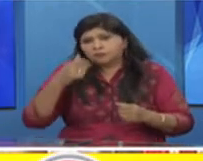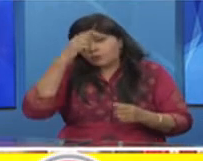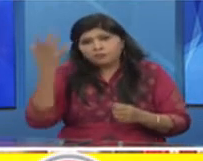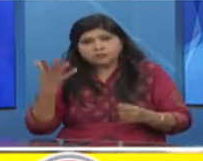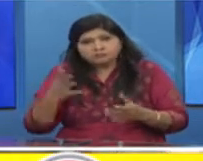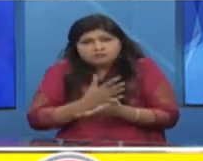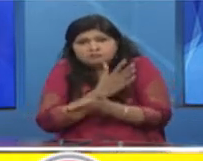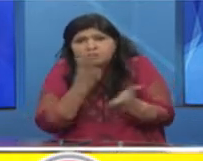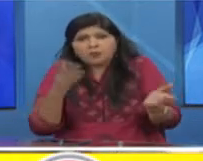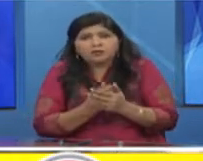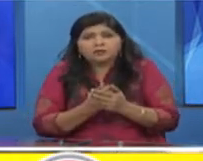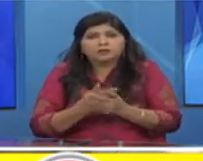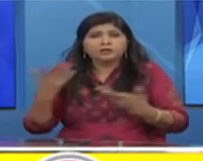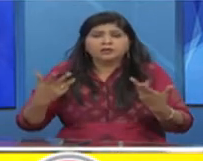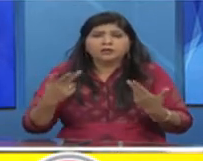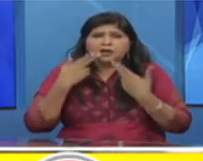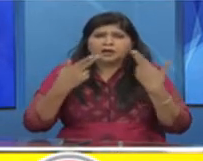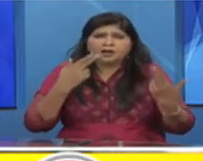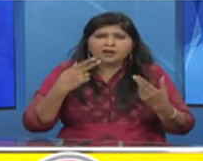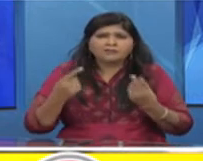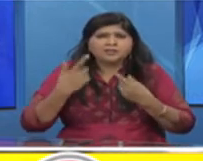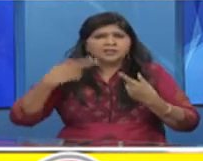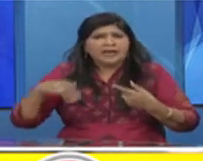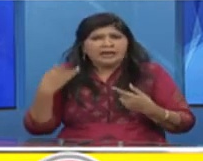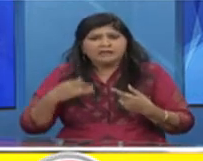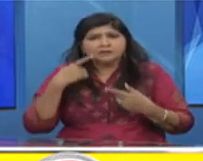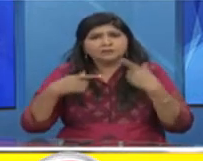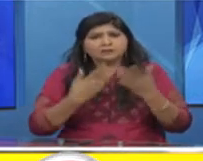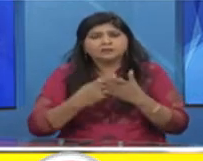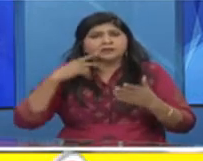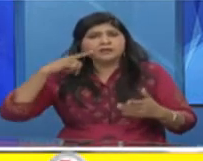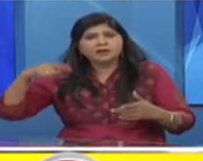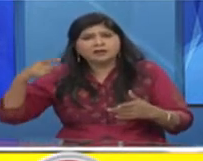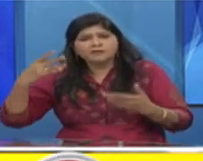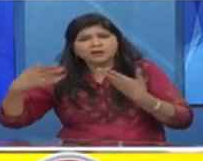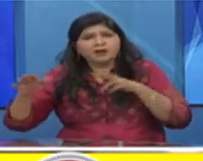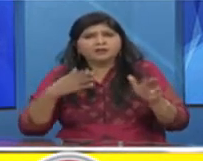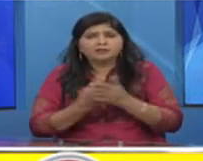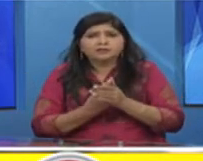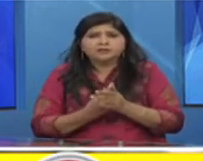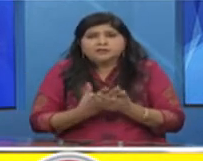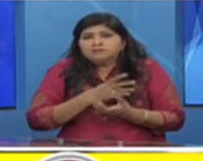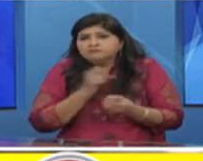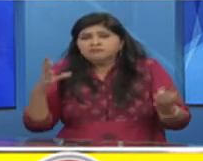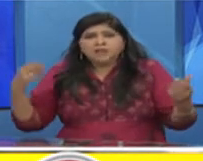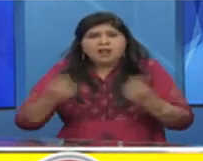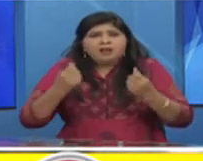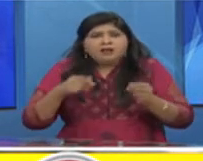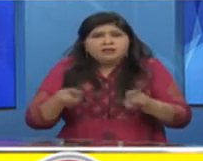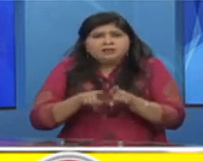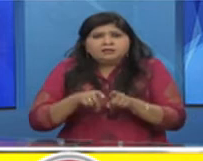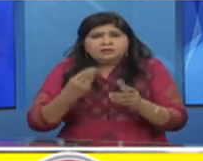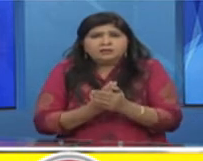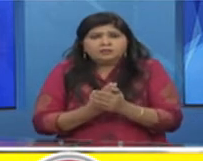करने के लिए किस किस प्रकार की भाषा बोली जाती थी, भिन्न भिन्न स्वरों में तीखापन भरने का भी प्रयास होता